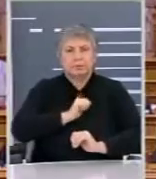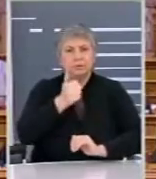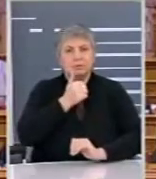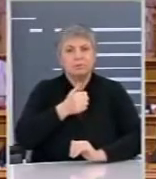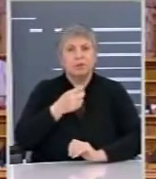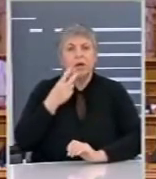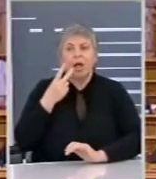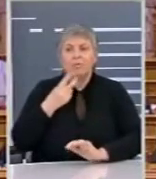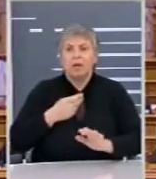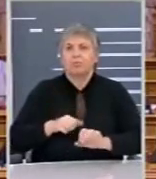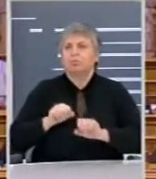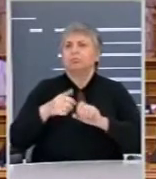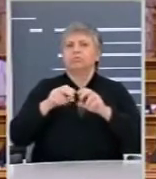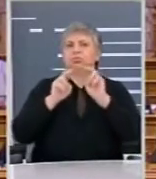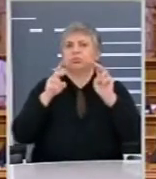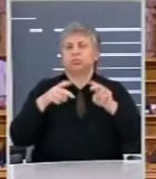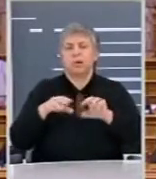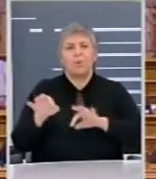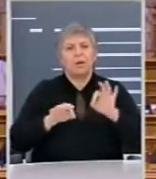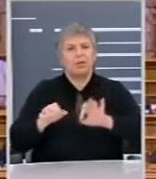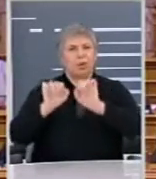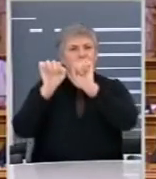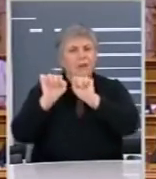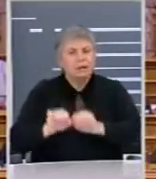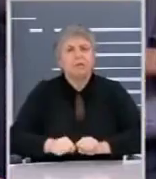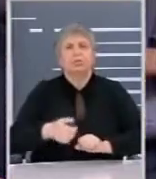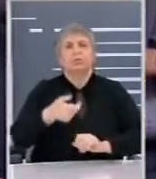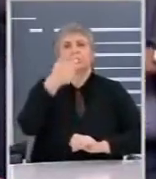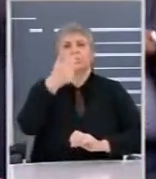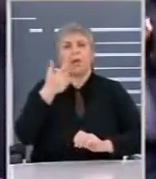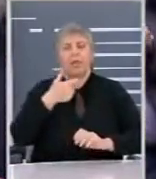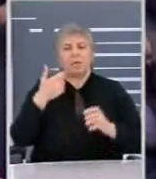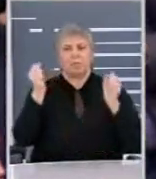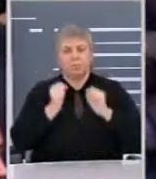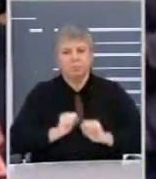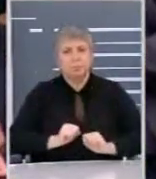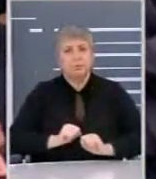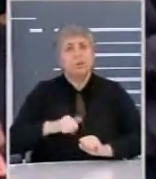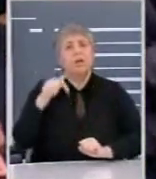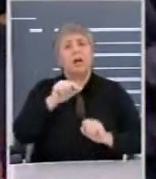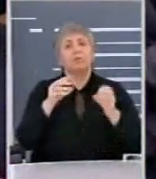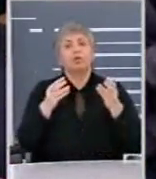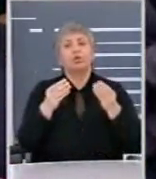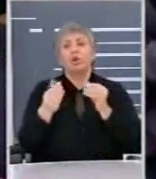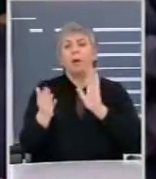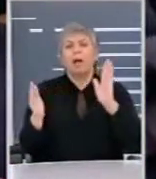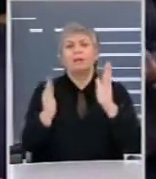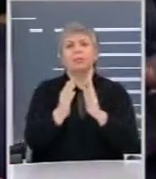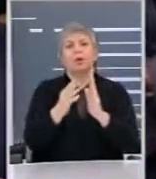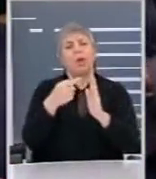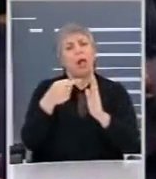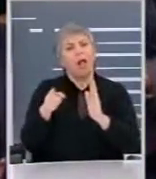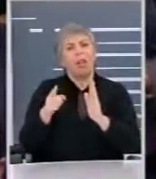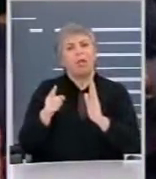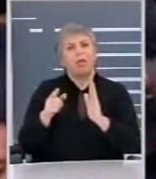τους να καταραίουν, να κλείνουν, τα δάνειά τους να πέφτουν και είχαν άλλη μεταχείριση. Έρχομαι λοιπόν